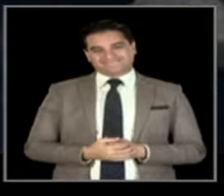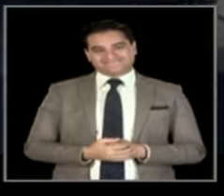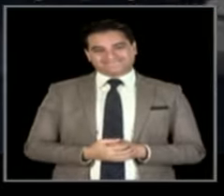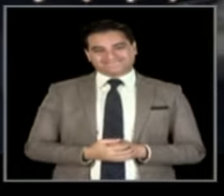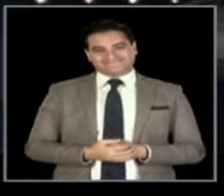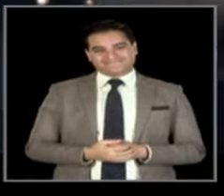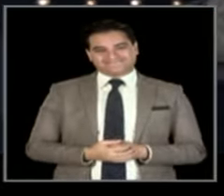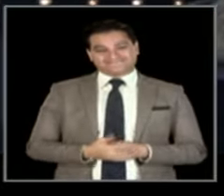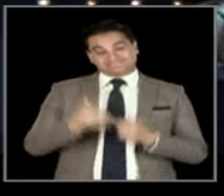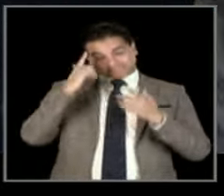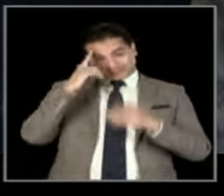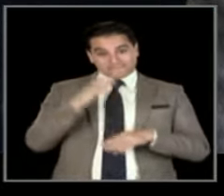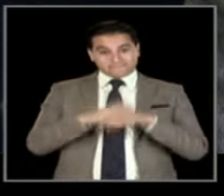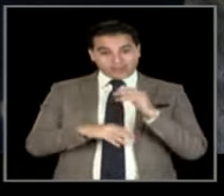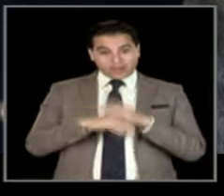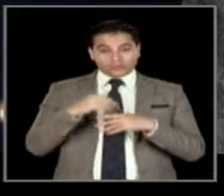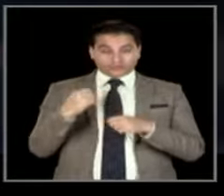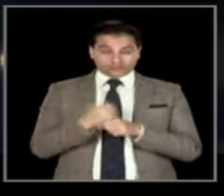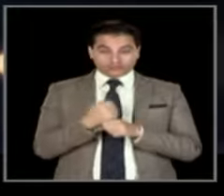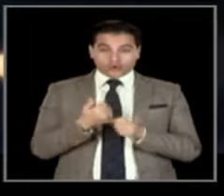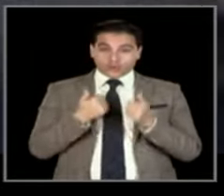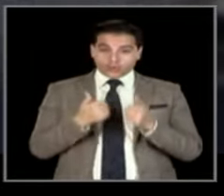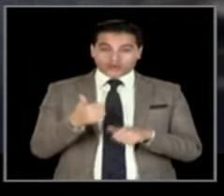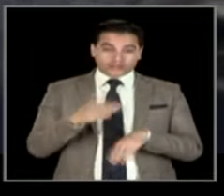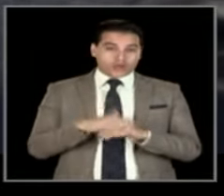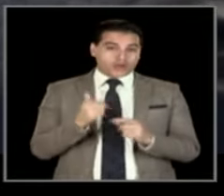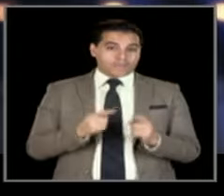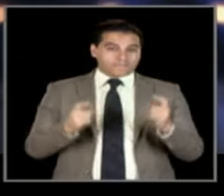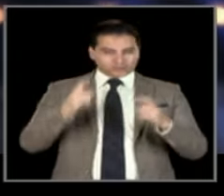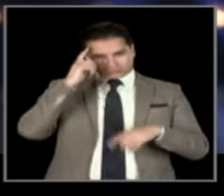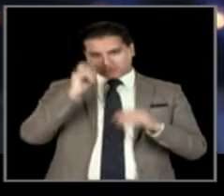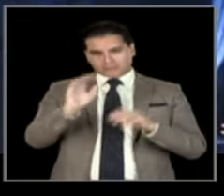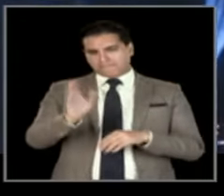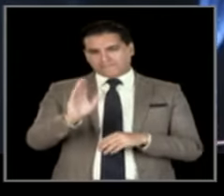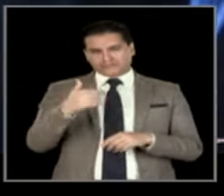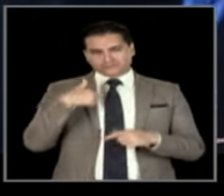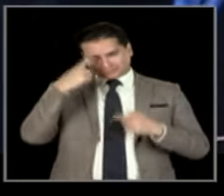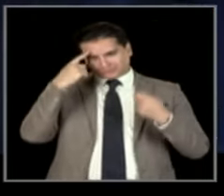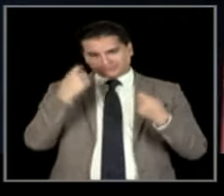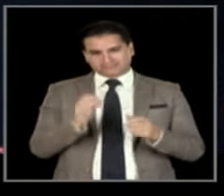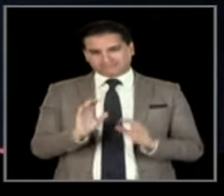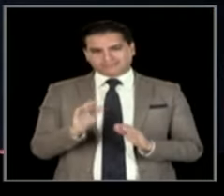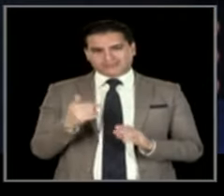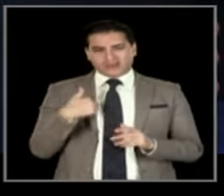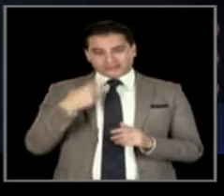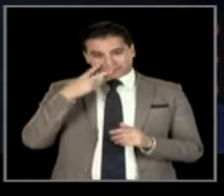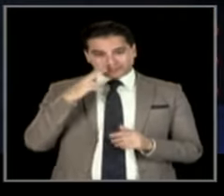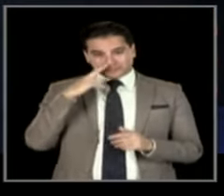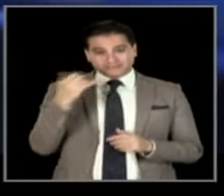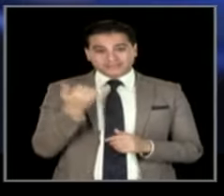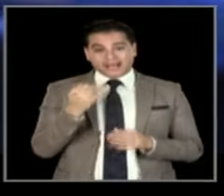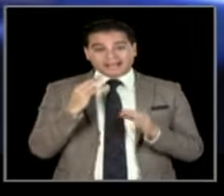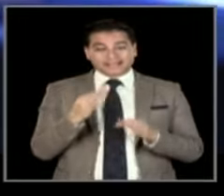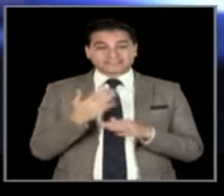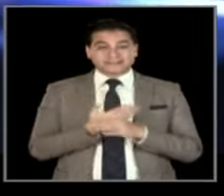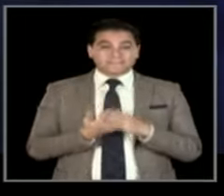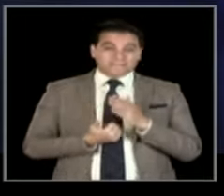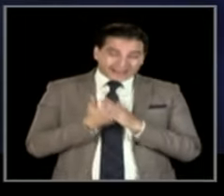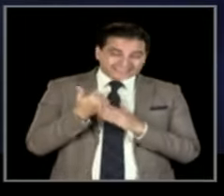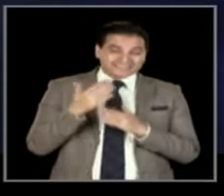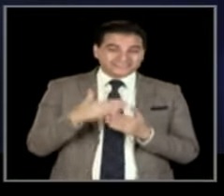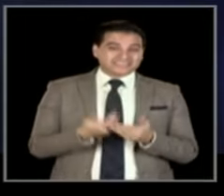احنا مركزين مكملين على الشغل الكويس اللي احنا عاملينه في الماتش، مش مضطرين خالص، الضغط مش علينا يعني. ضيعنا نقط كتير سهله كان ممكن تساعدنا ان احنا نحسن